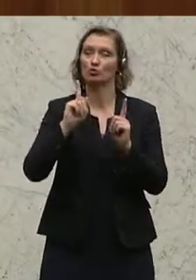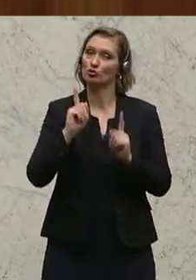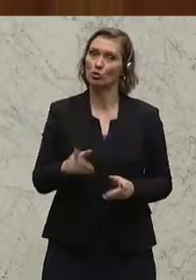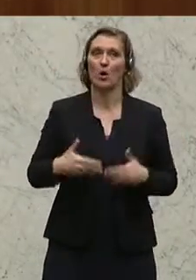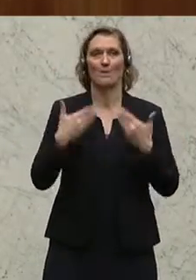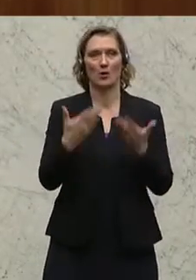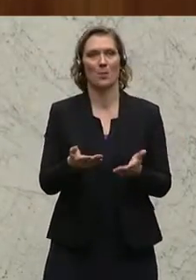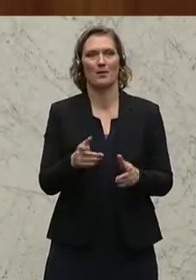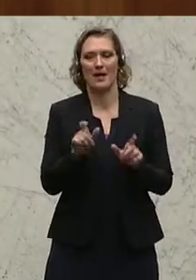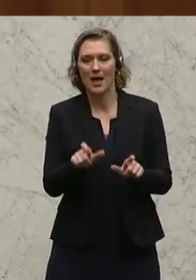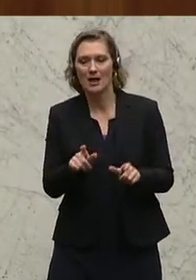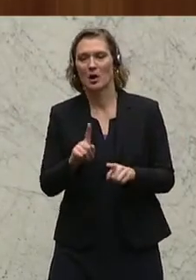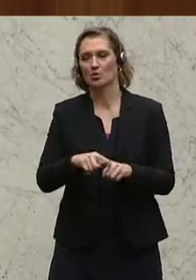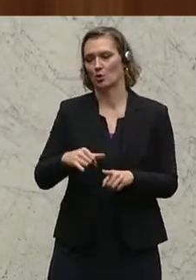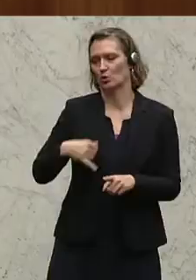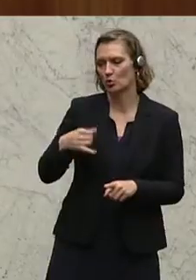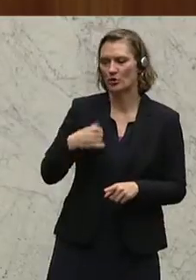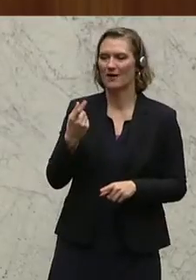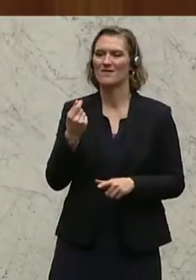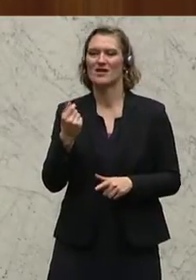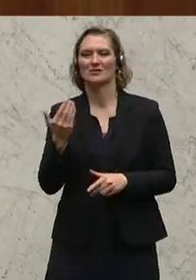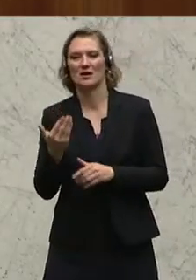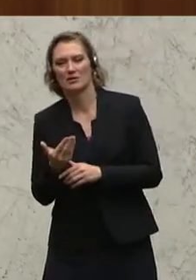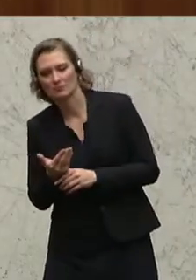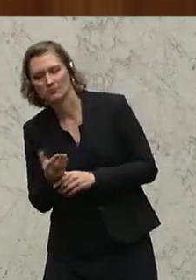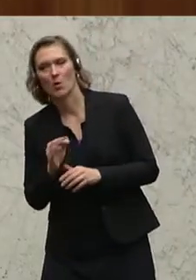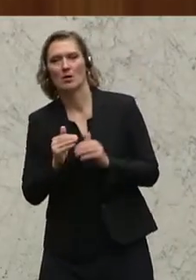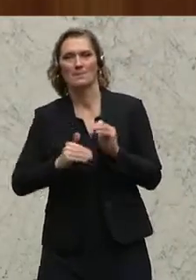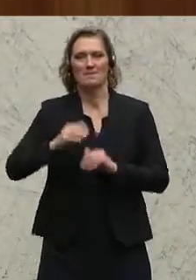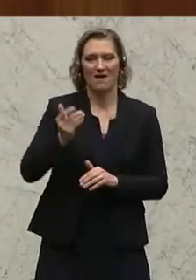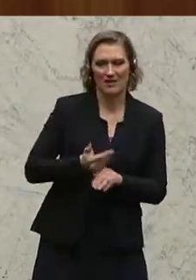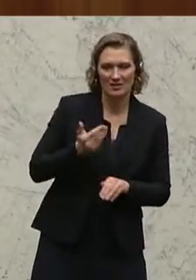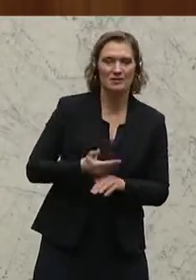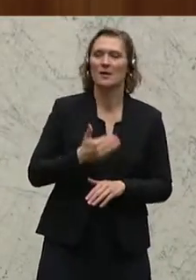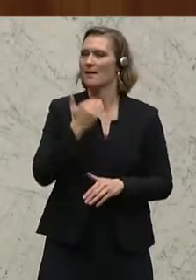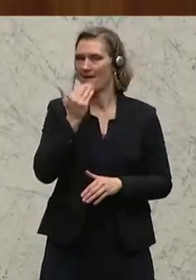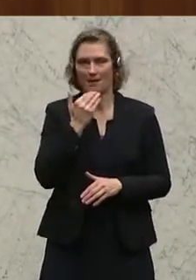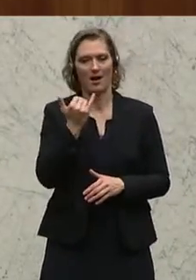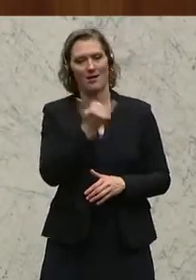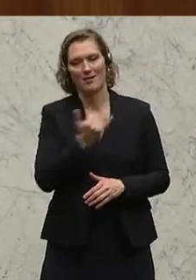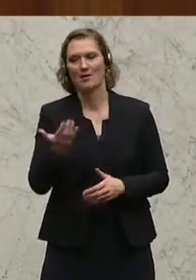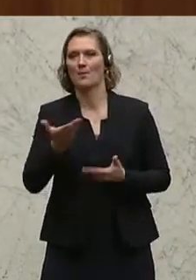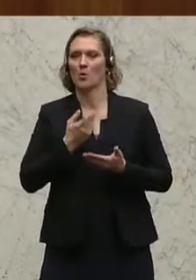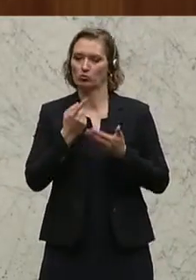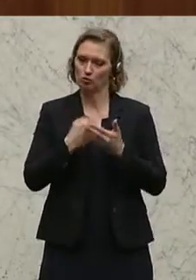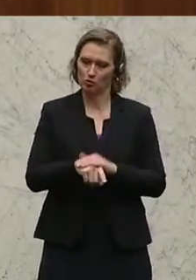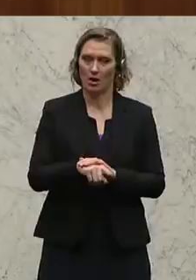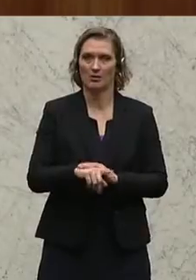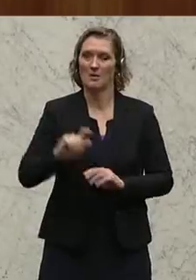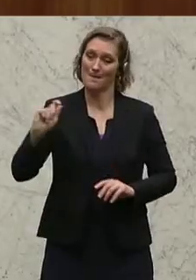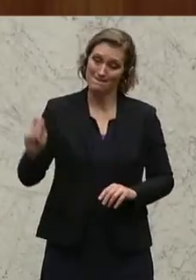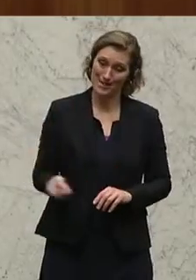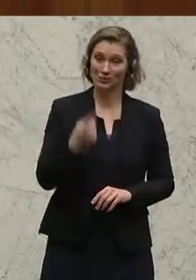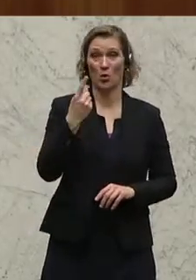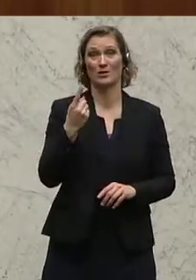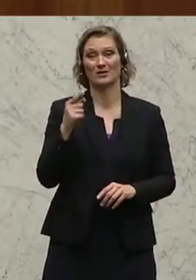sowohl Ältere als auch Jüngere, sowohl finanziell Bessergestellte als auch finanziell nicht so gut gestellte, vor allem aber